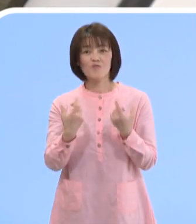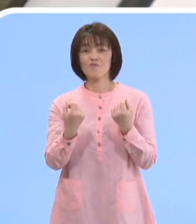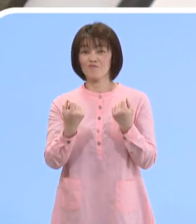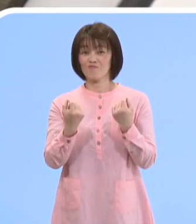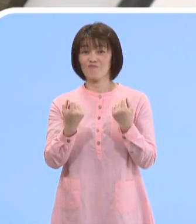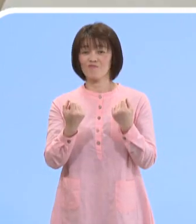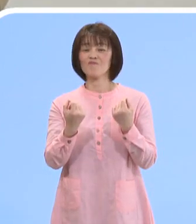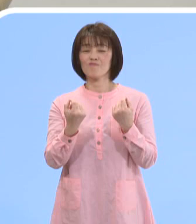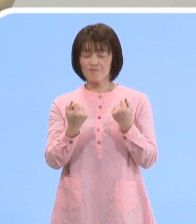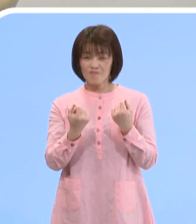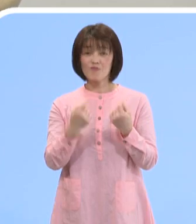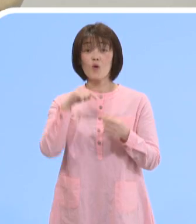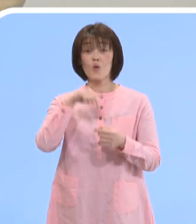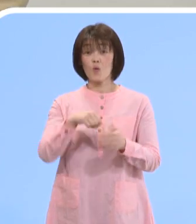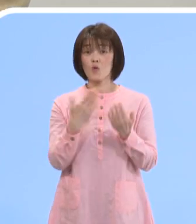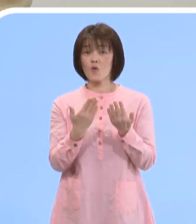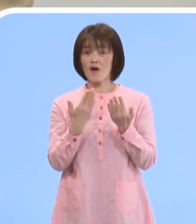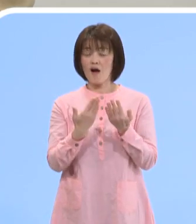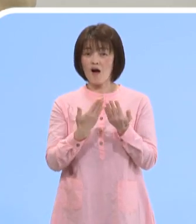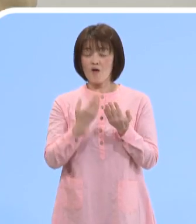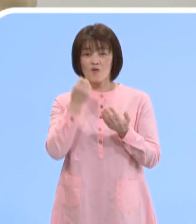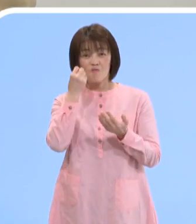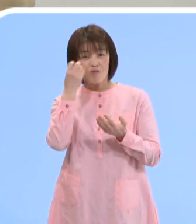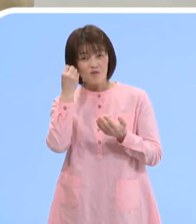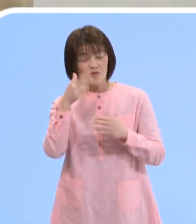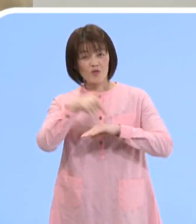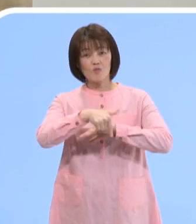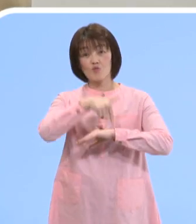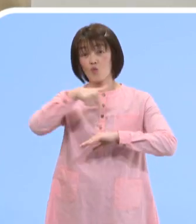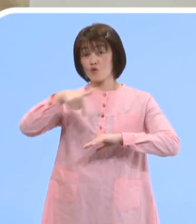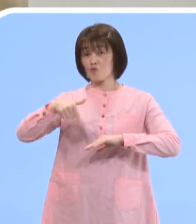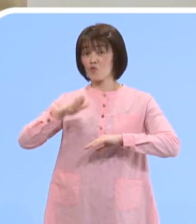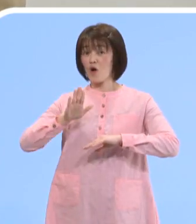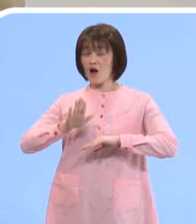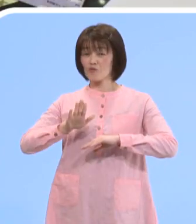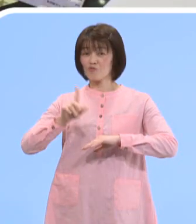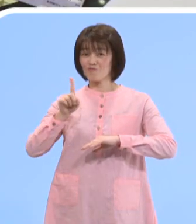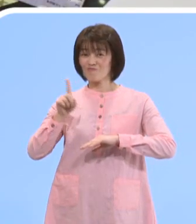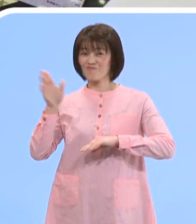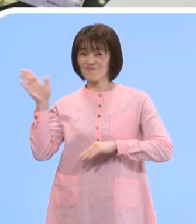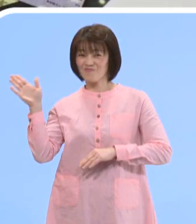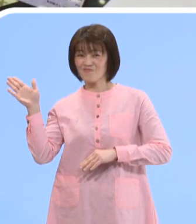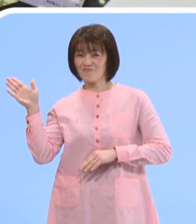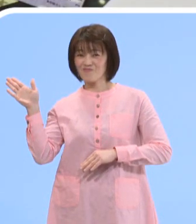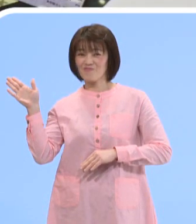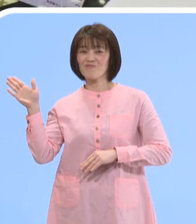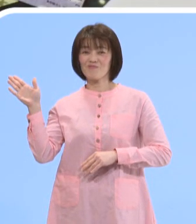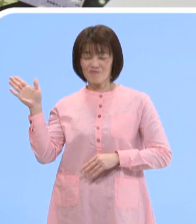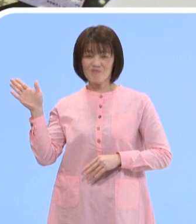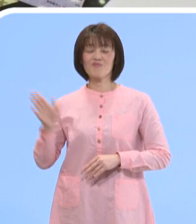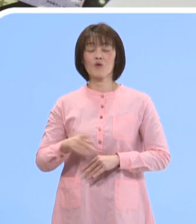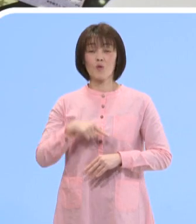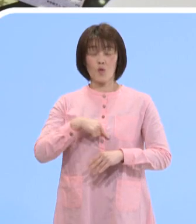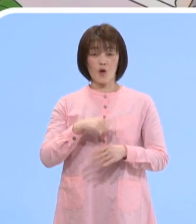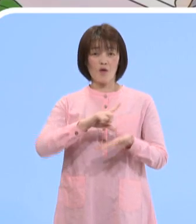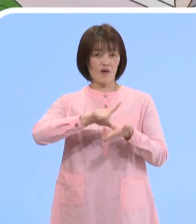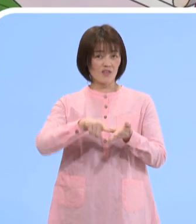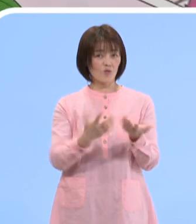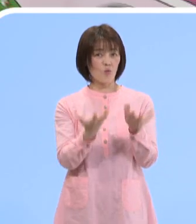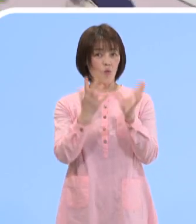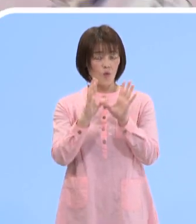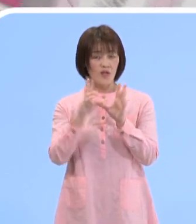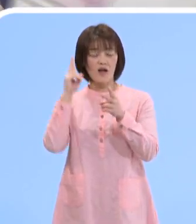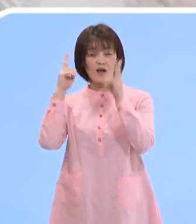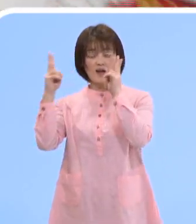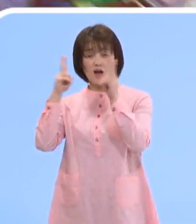ね。またこの学校では面白いプロジェクトが。それは取材漫画。自治